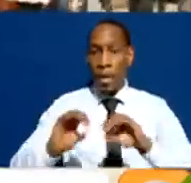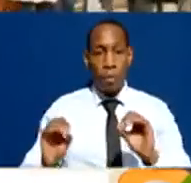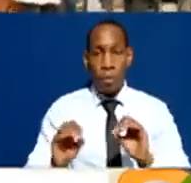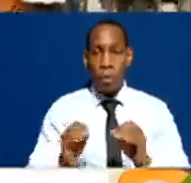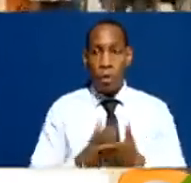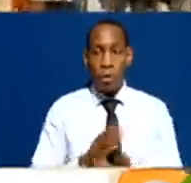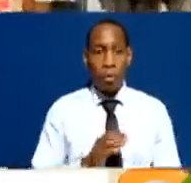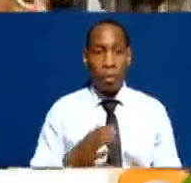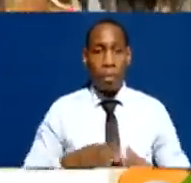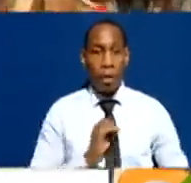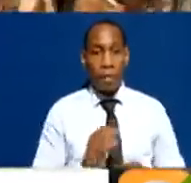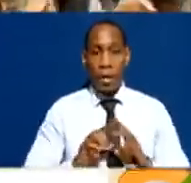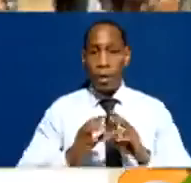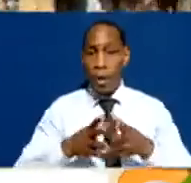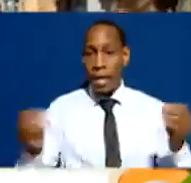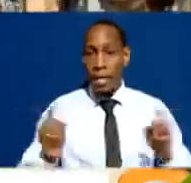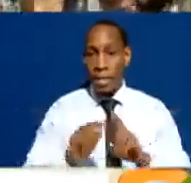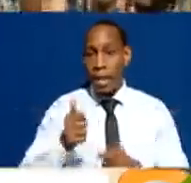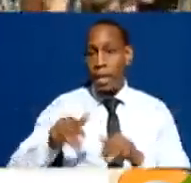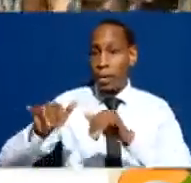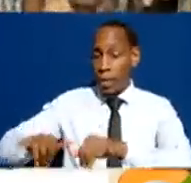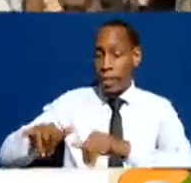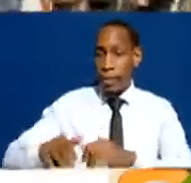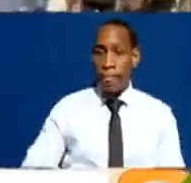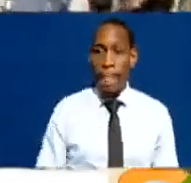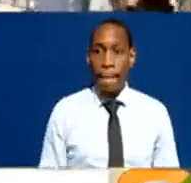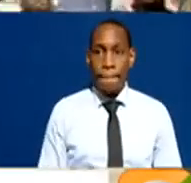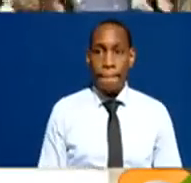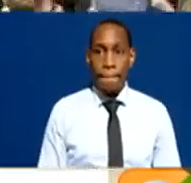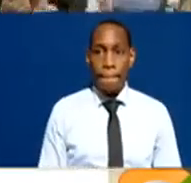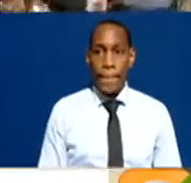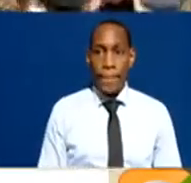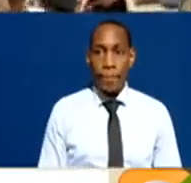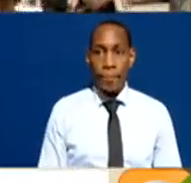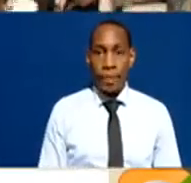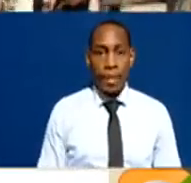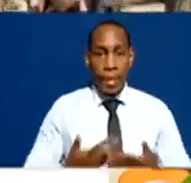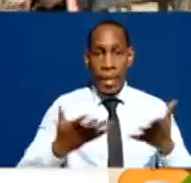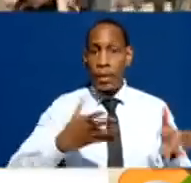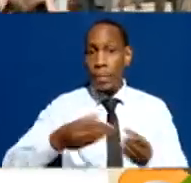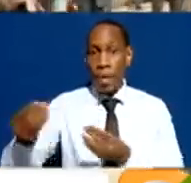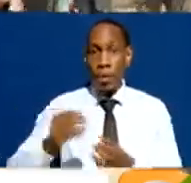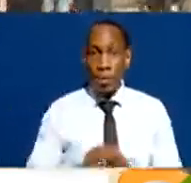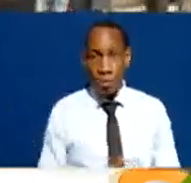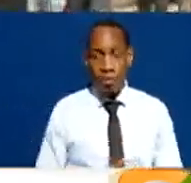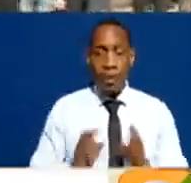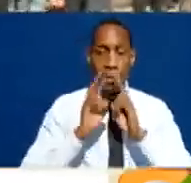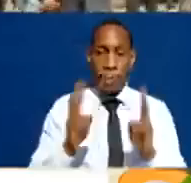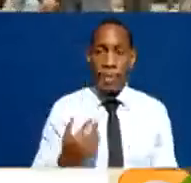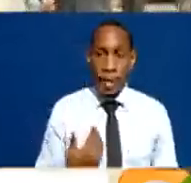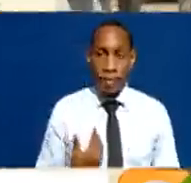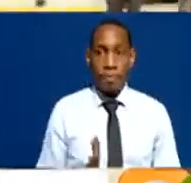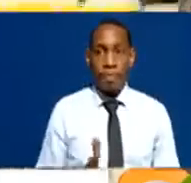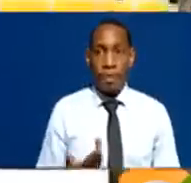watu wakakimbia. Lakini kwa wale ambao walibaki, popote ambao tumekuwa nikienda, kumekuwa na amani.